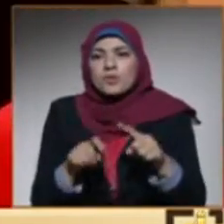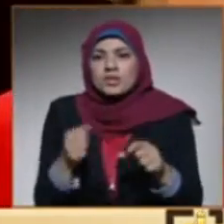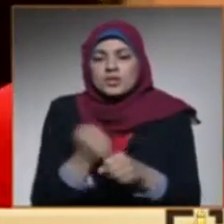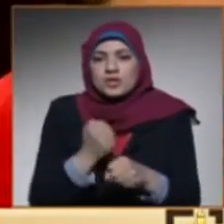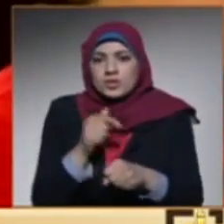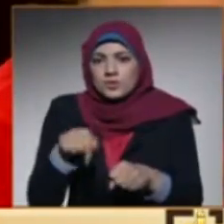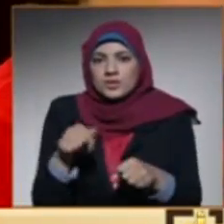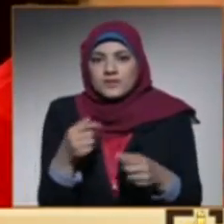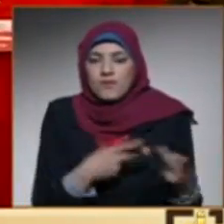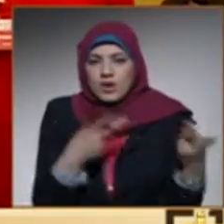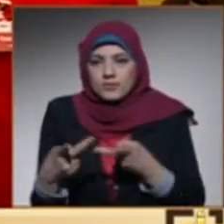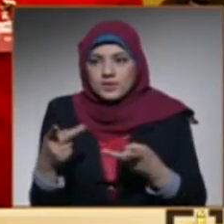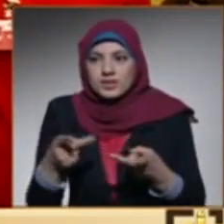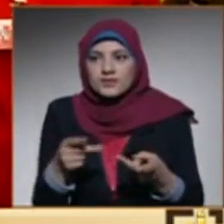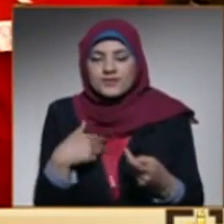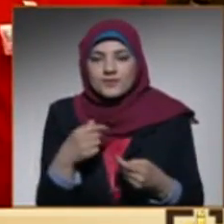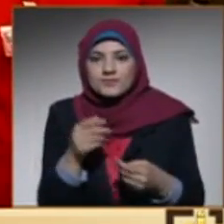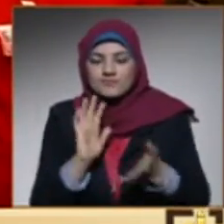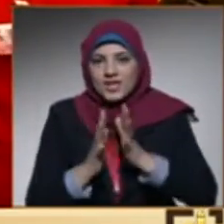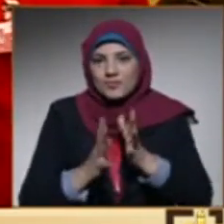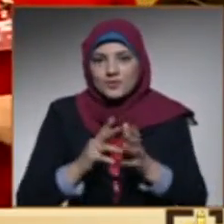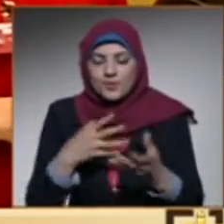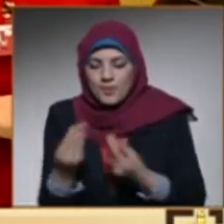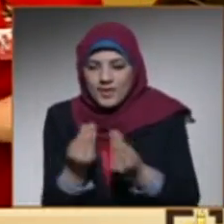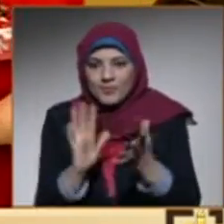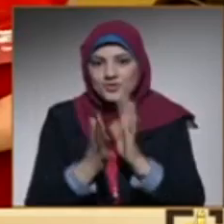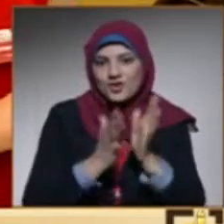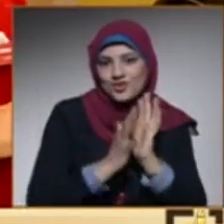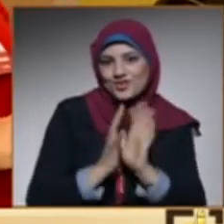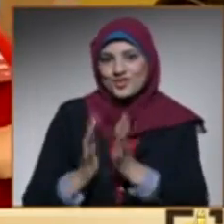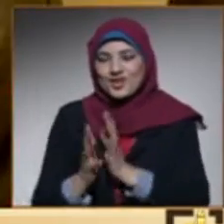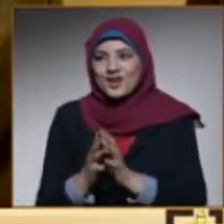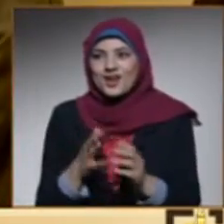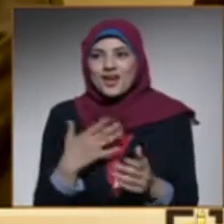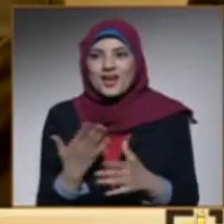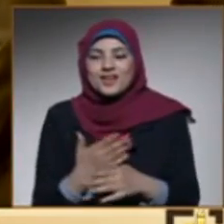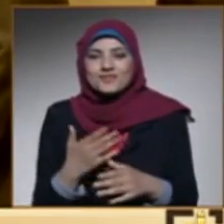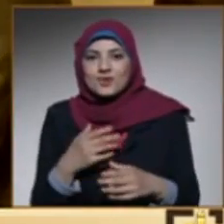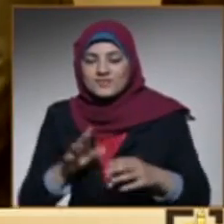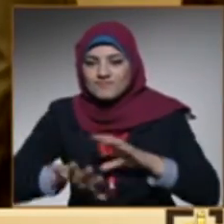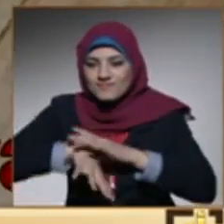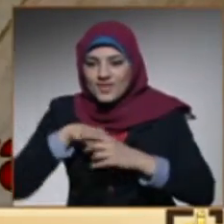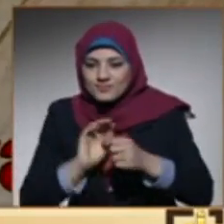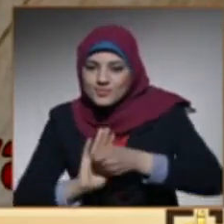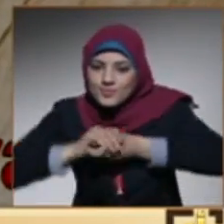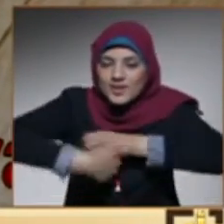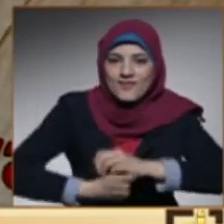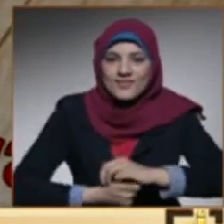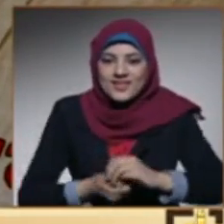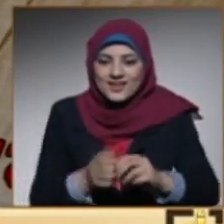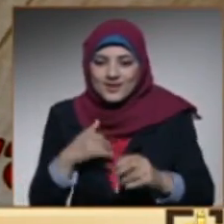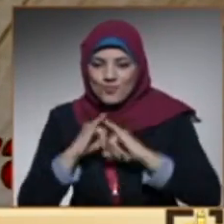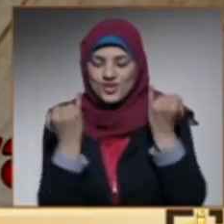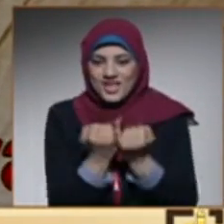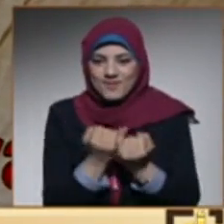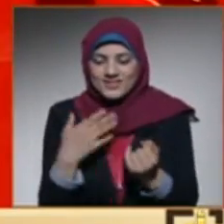الخاصة، فأنت تأخذ مع الابتسامة التي تستقبلك تحدي شباب قرروا أن يثبتوا للمجتمع أن